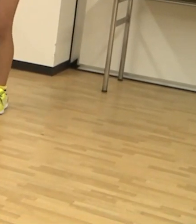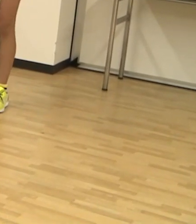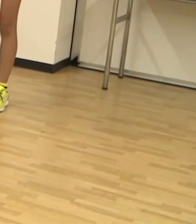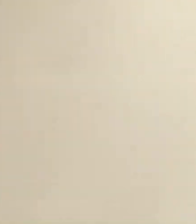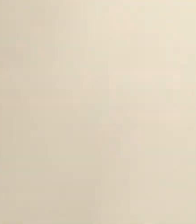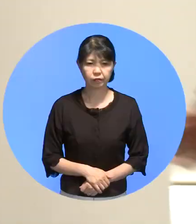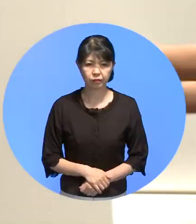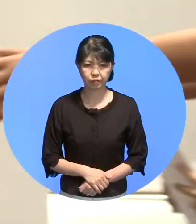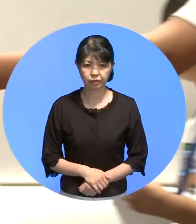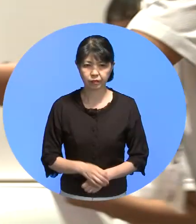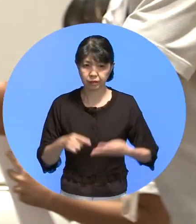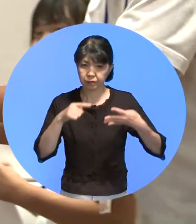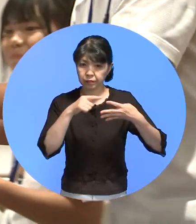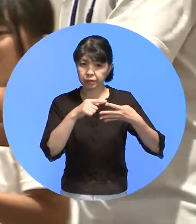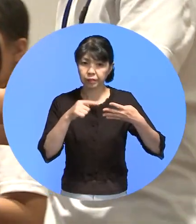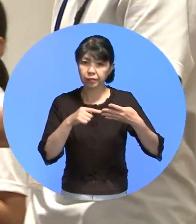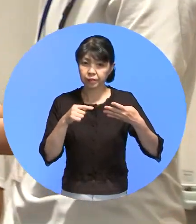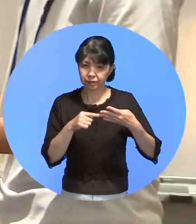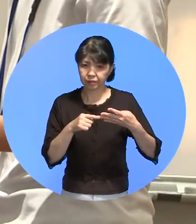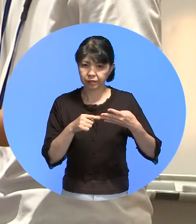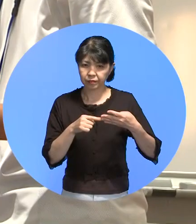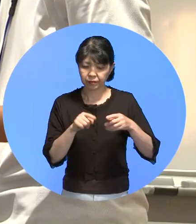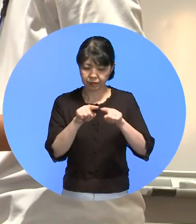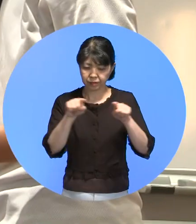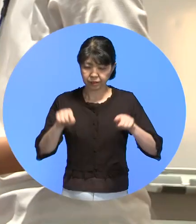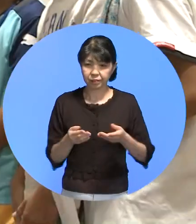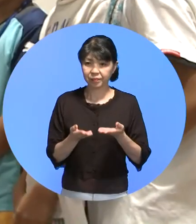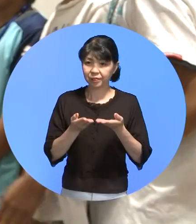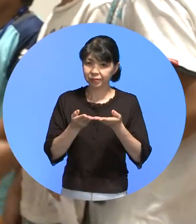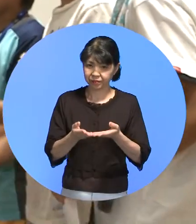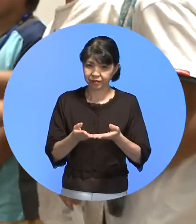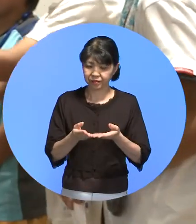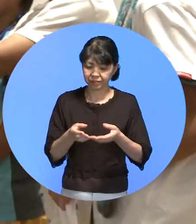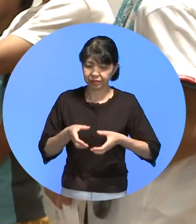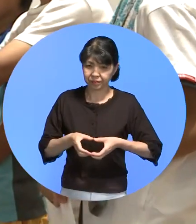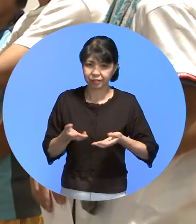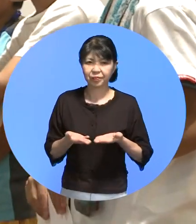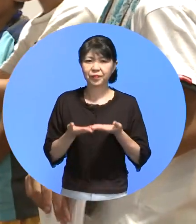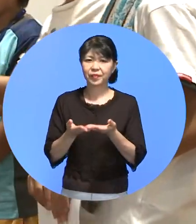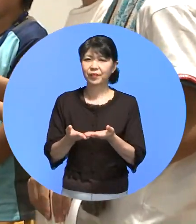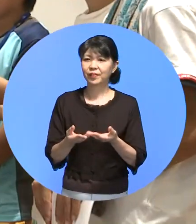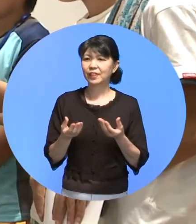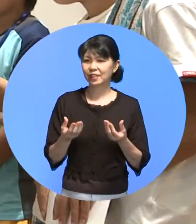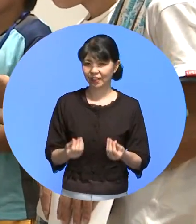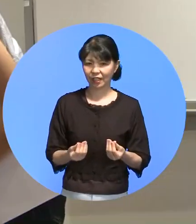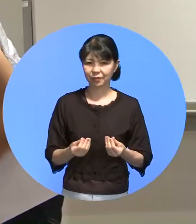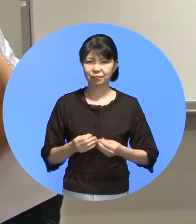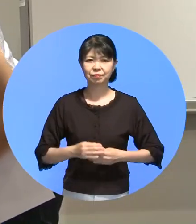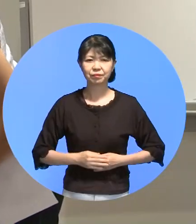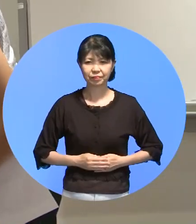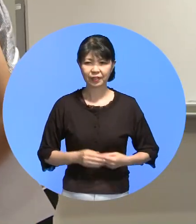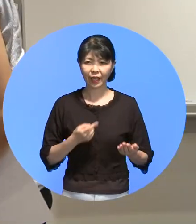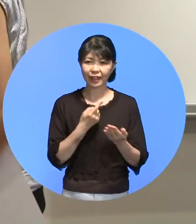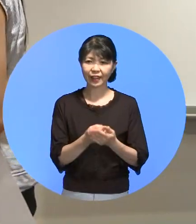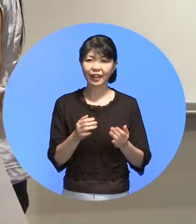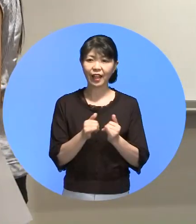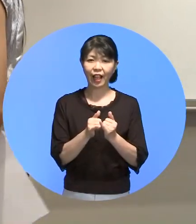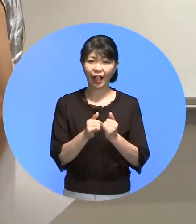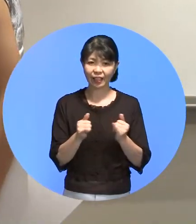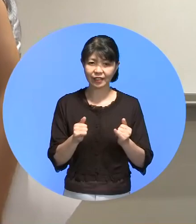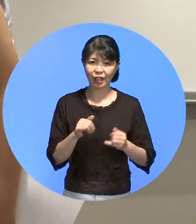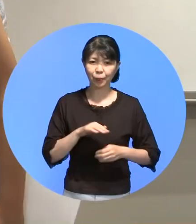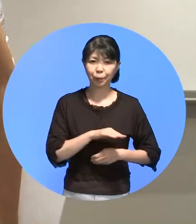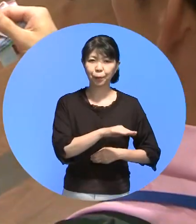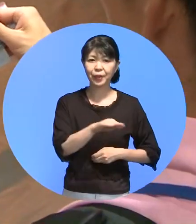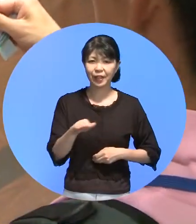前。 競技終了後、上位3チームに 表彰状とメダルが授与され、参加者全員に修了証